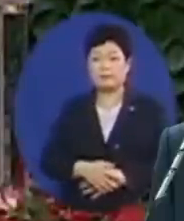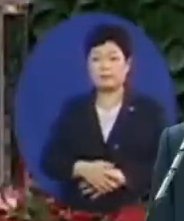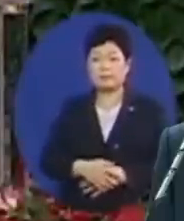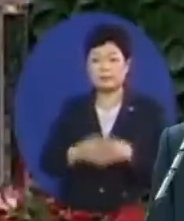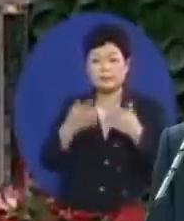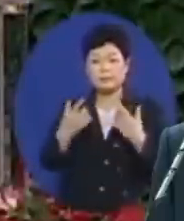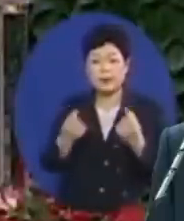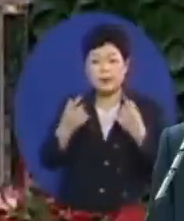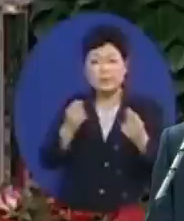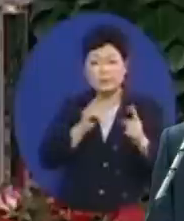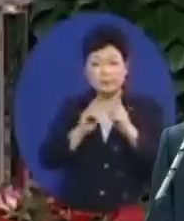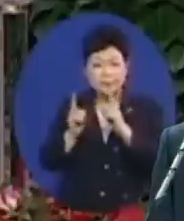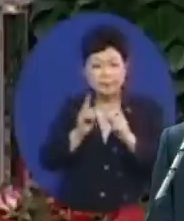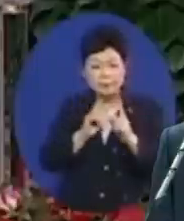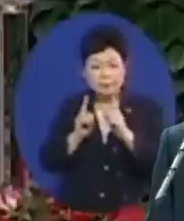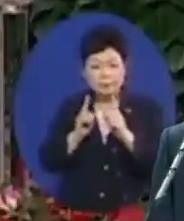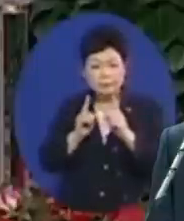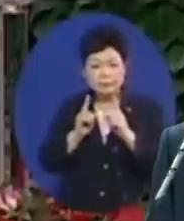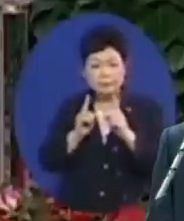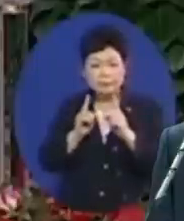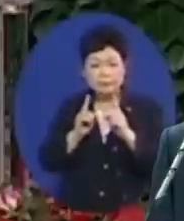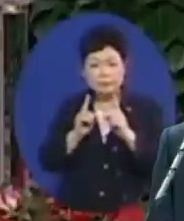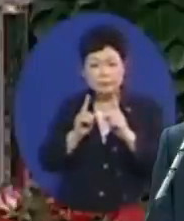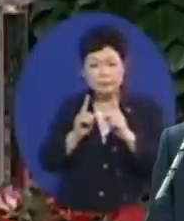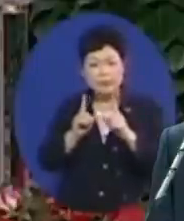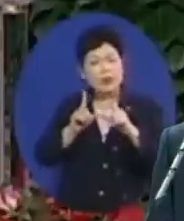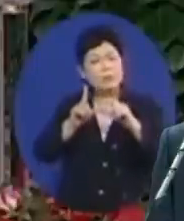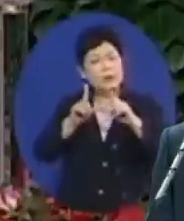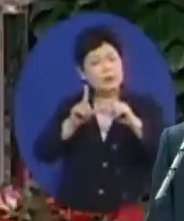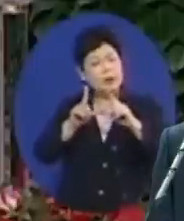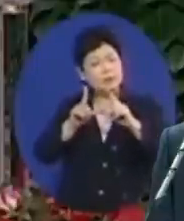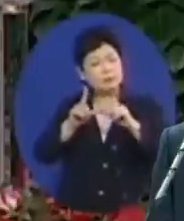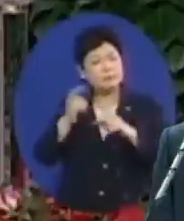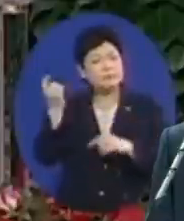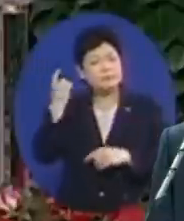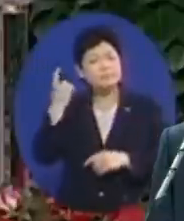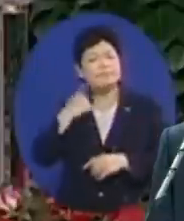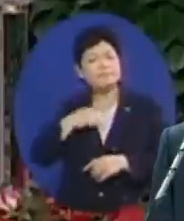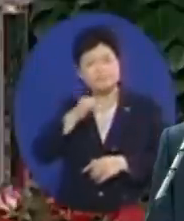이런 소리를 거의 다 듣습니다.